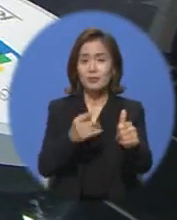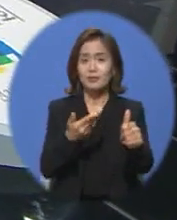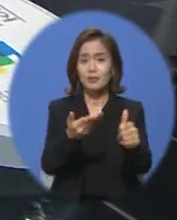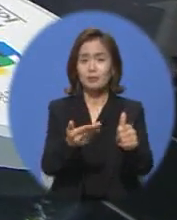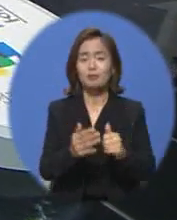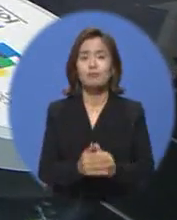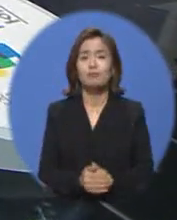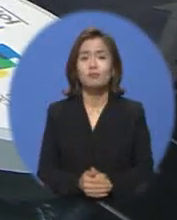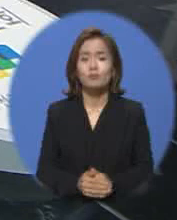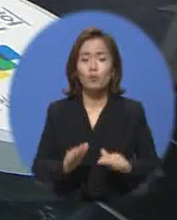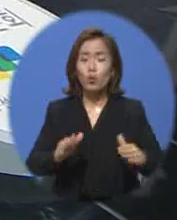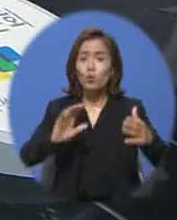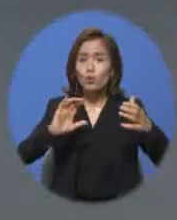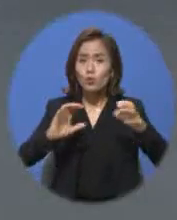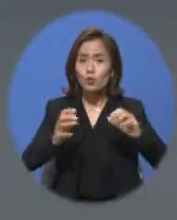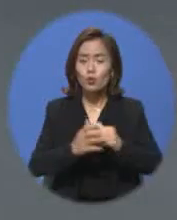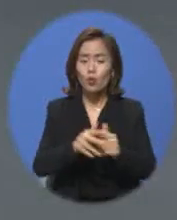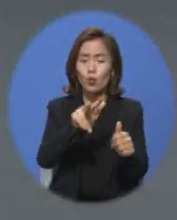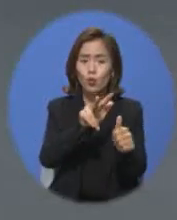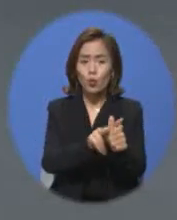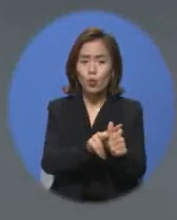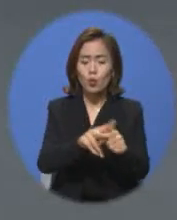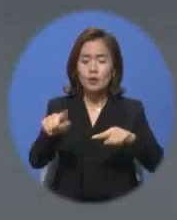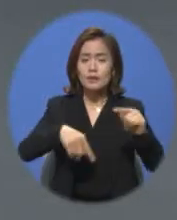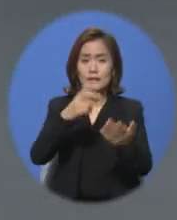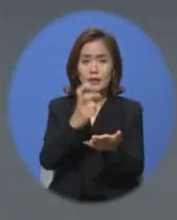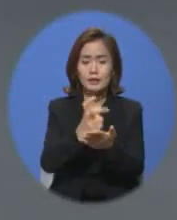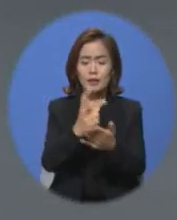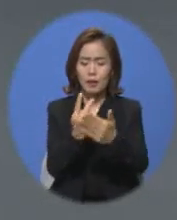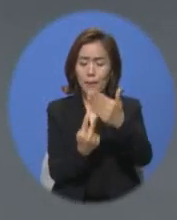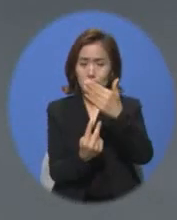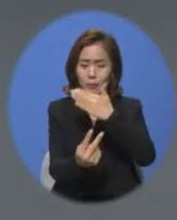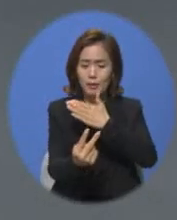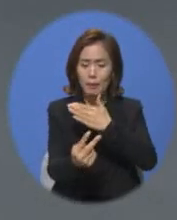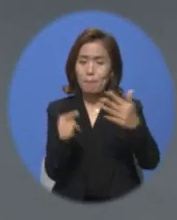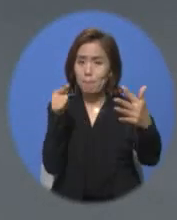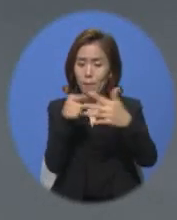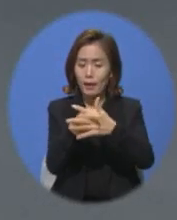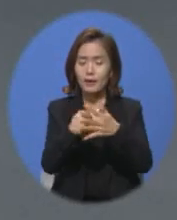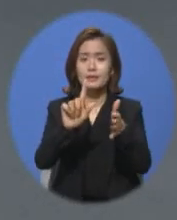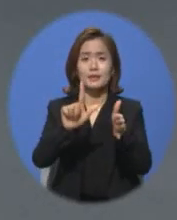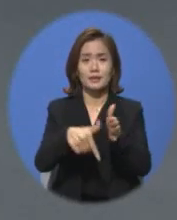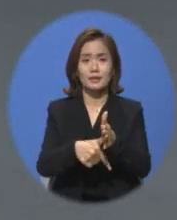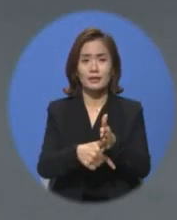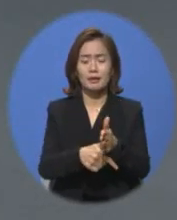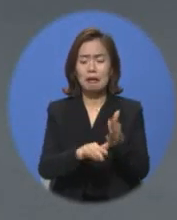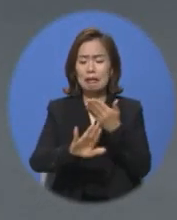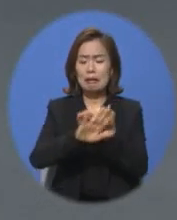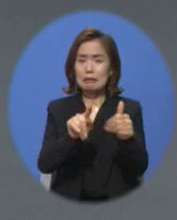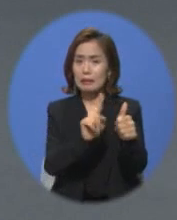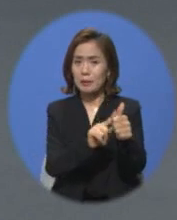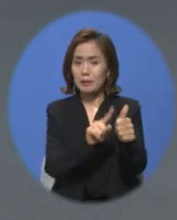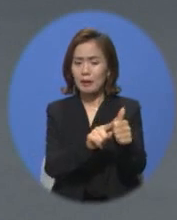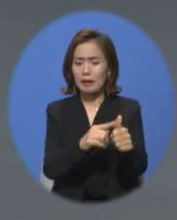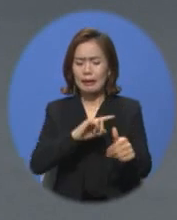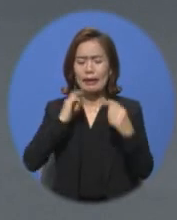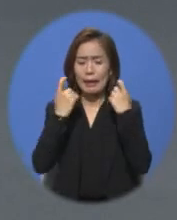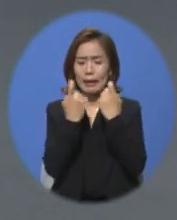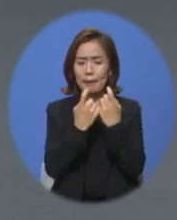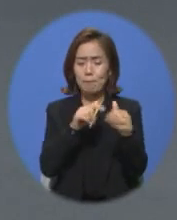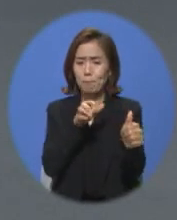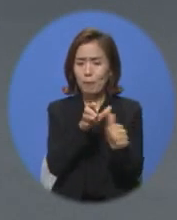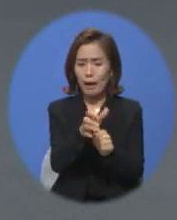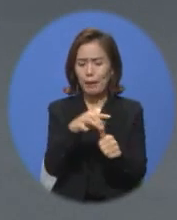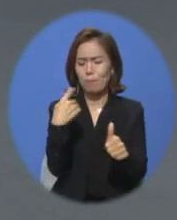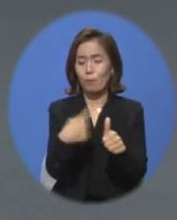한가지요청을드리고싶습니다.오늘토론회는 후보자들의정책 공약과비전을살펴보는시간입니다.다른후보자에대한 인신공격이나명예